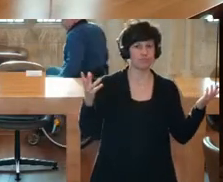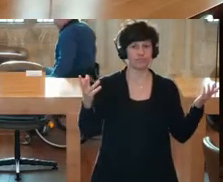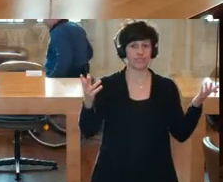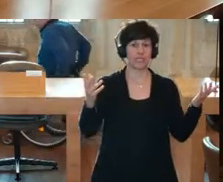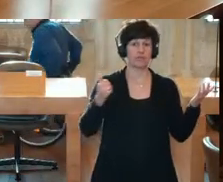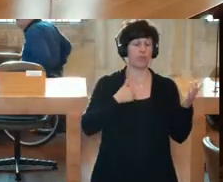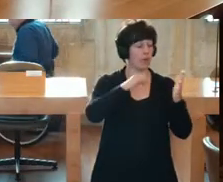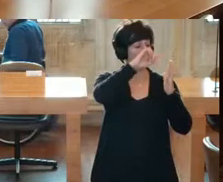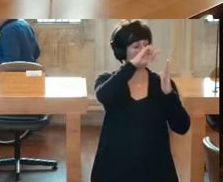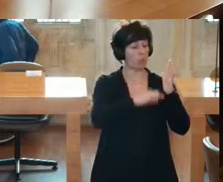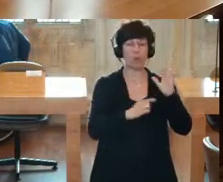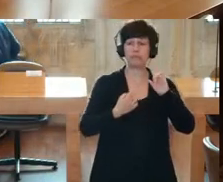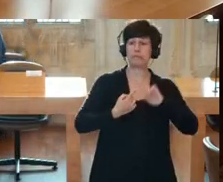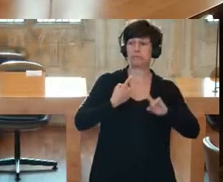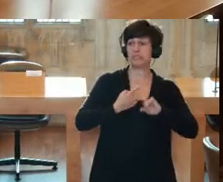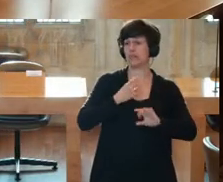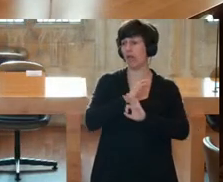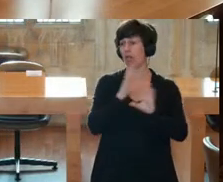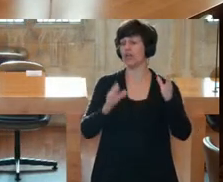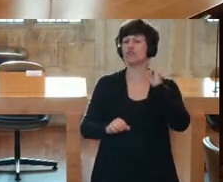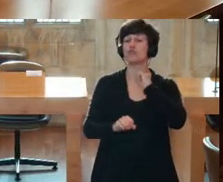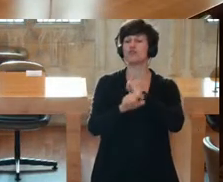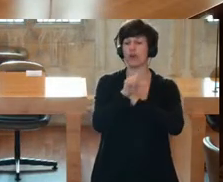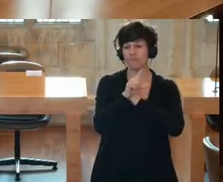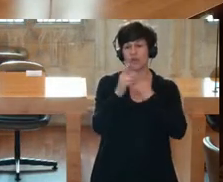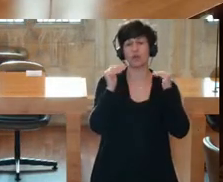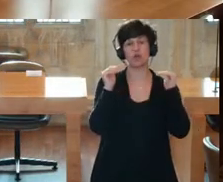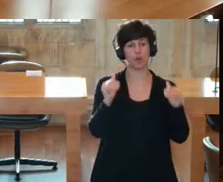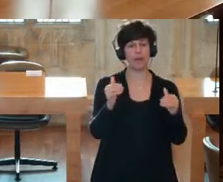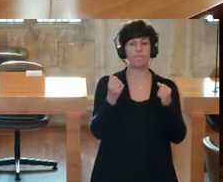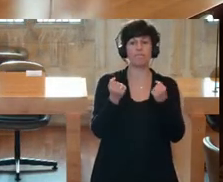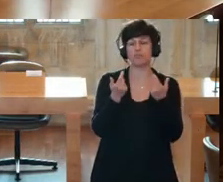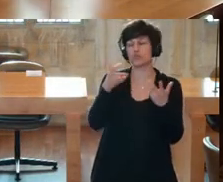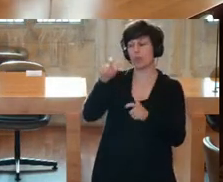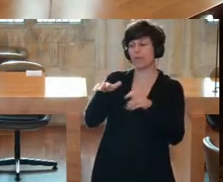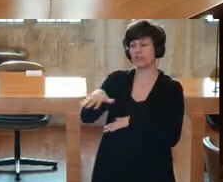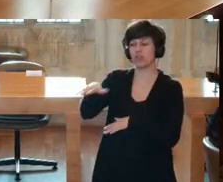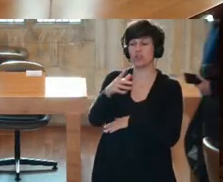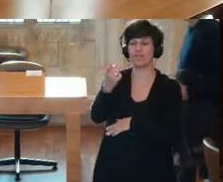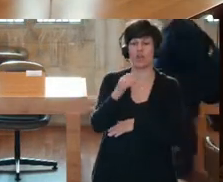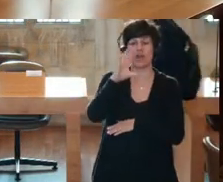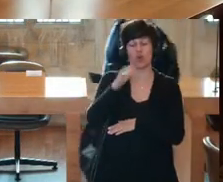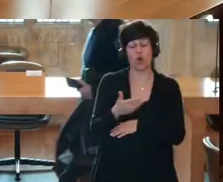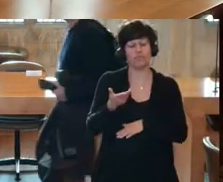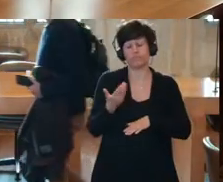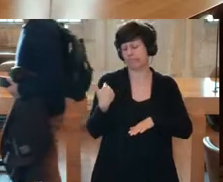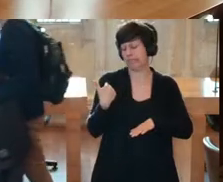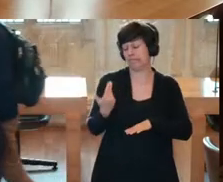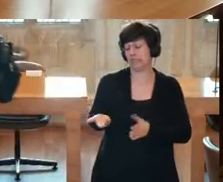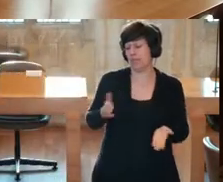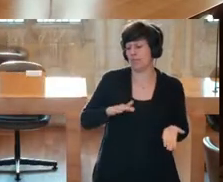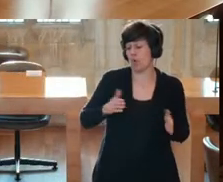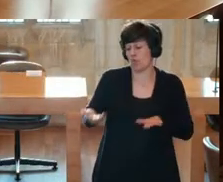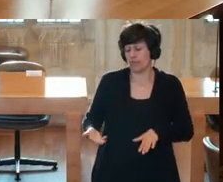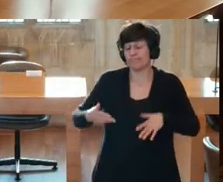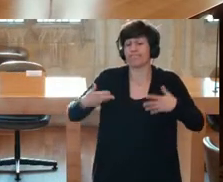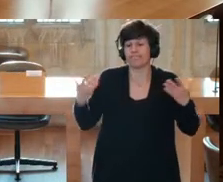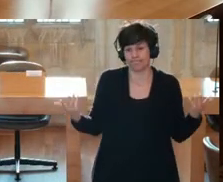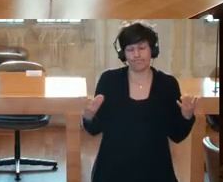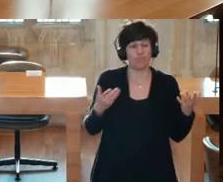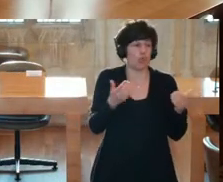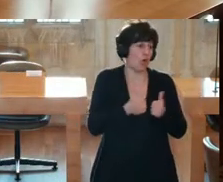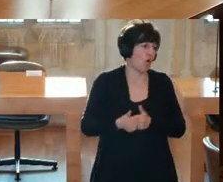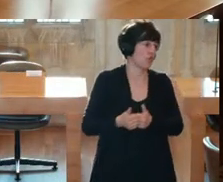J'avais pas de point particulier, si ce n'est effectivement rappeler un certain nombre de personnalités cannaises qui nous ont quittés et dont je souhaitais que nous